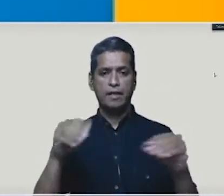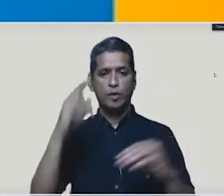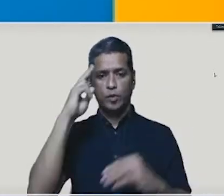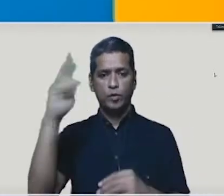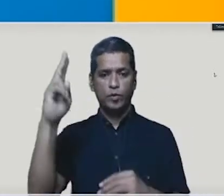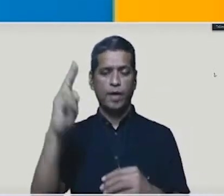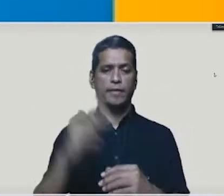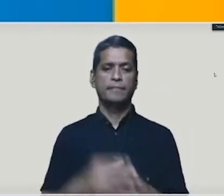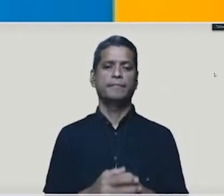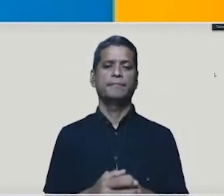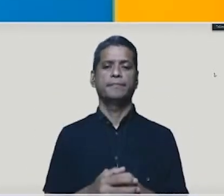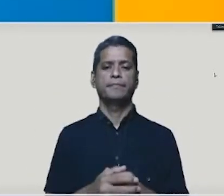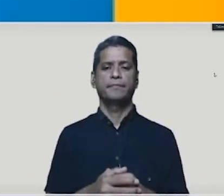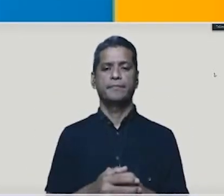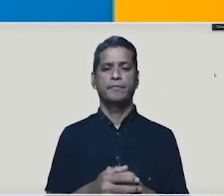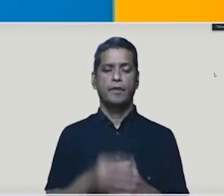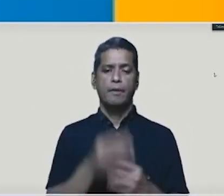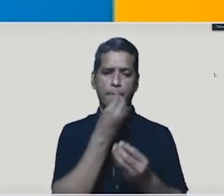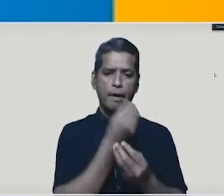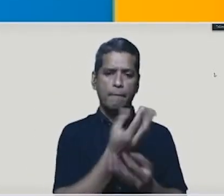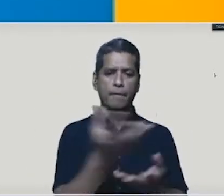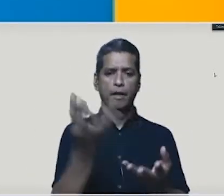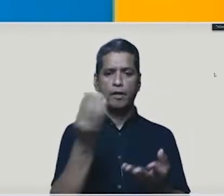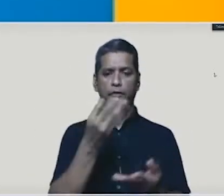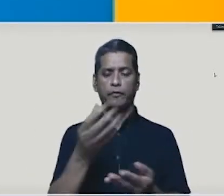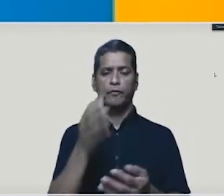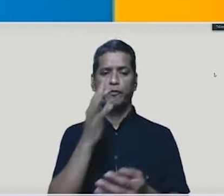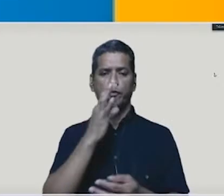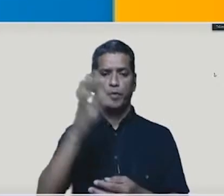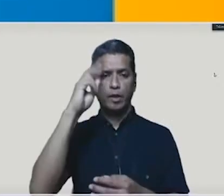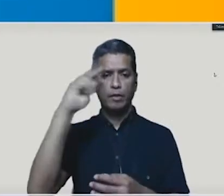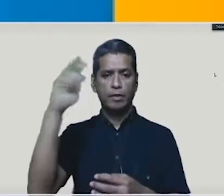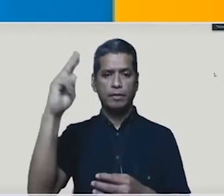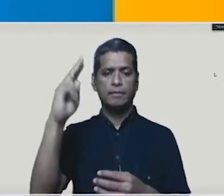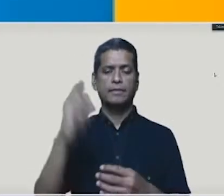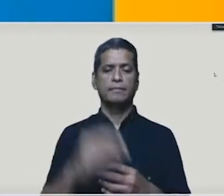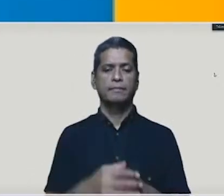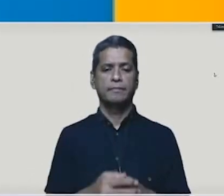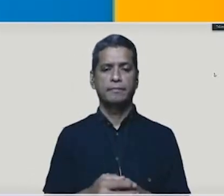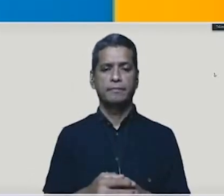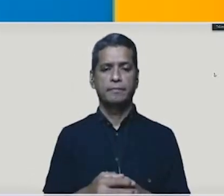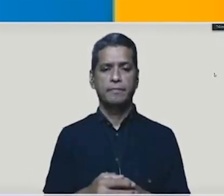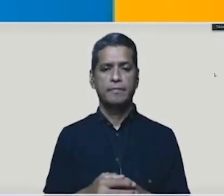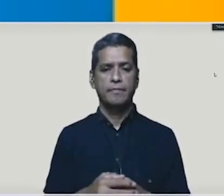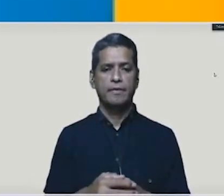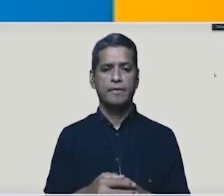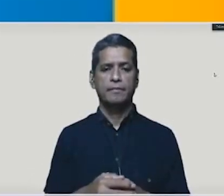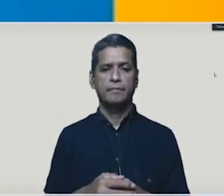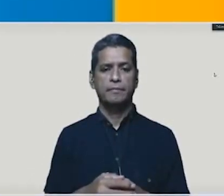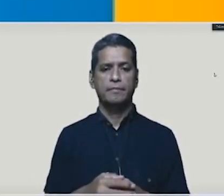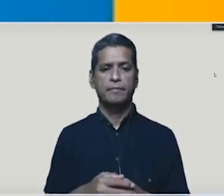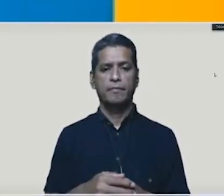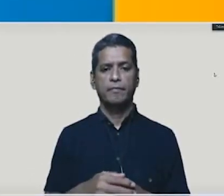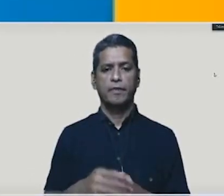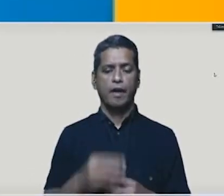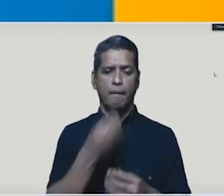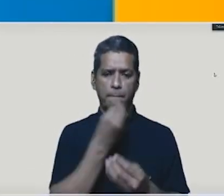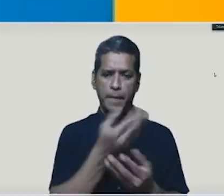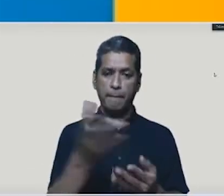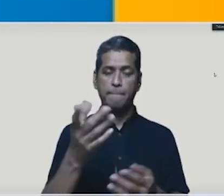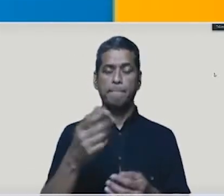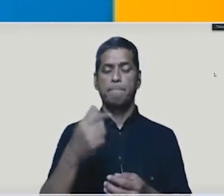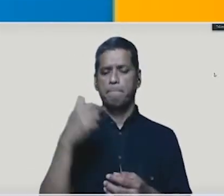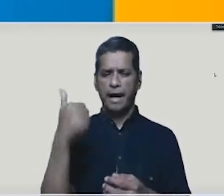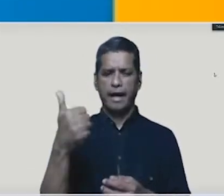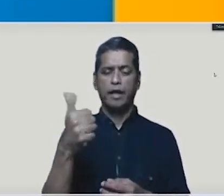banyak pekabaran firman Tuhan dan juga nasehat-nasehat yang kan lega yang Tentu saja Ini adalah merupakan kabar baik bagi kita semuanya